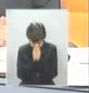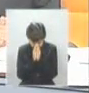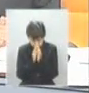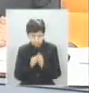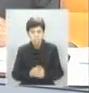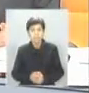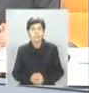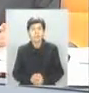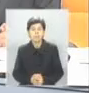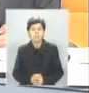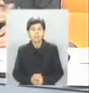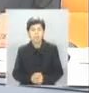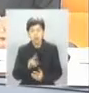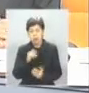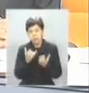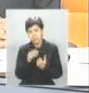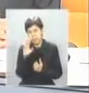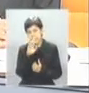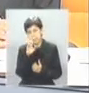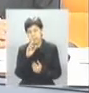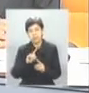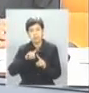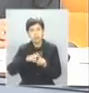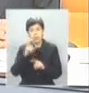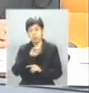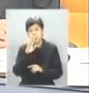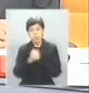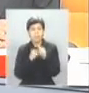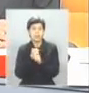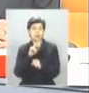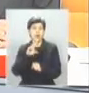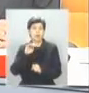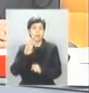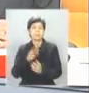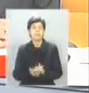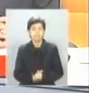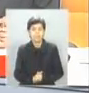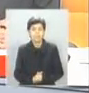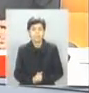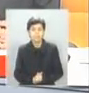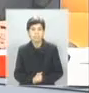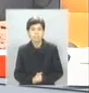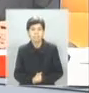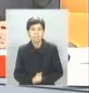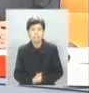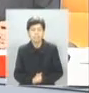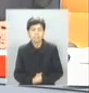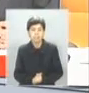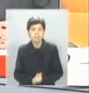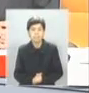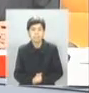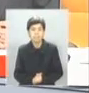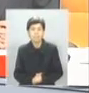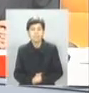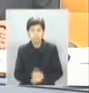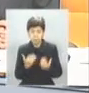สวัสดีครับ สวัสดีค่ะต้อนรับเข้าสู่ข่าวเที่ยงทีวีไทย4มีนาคม2554พบกับดิฉันพรวดีลาธนาดีค่ะ และผมลานบุญวุฒิกุล